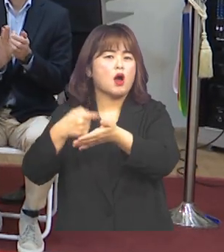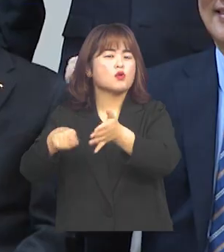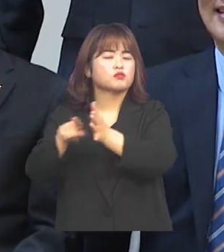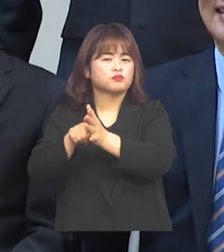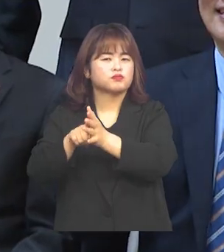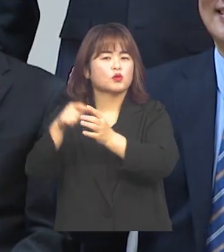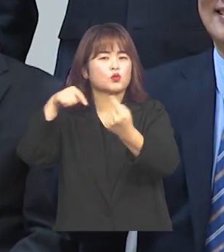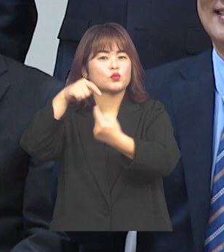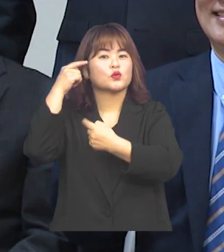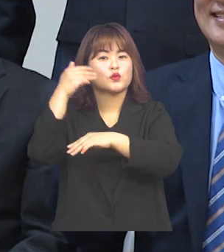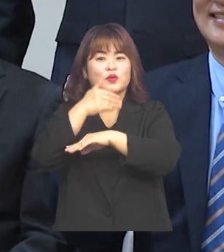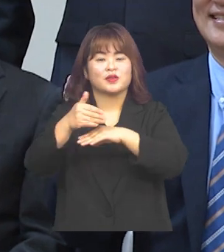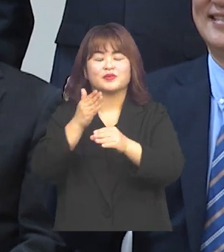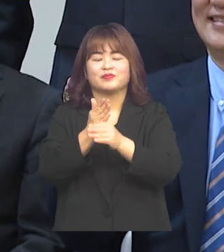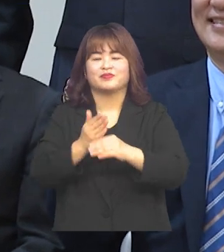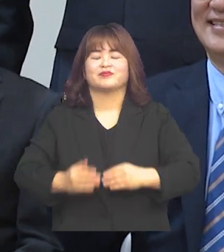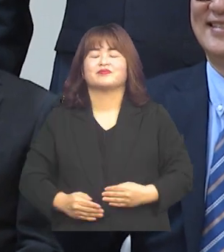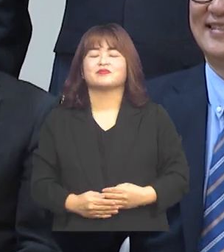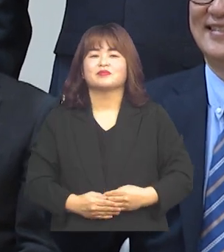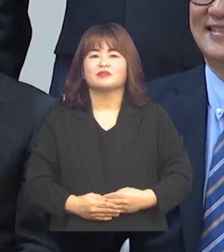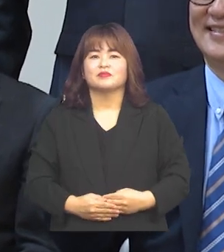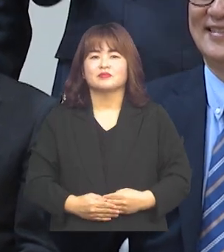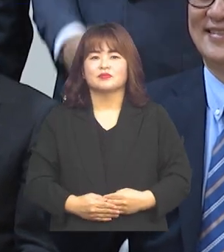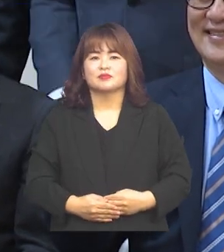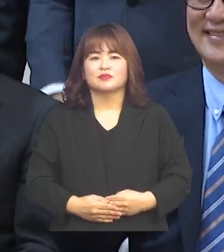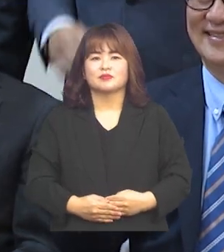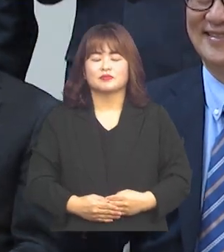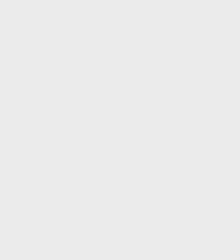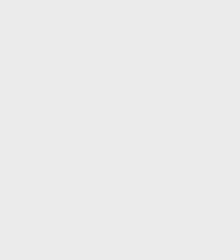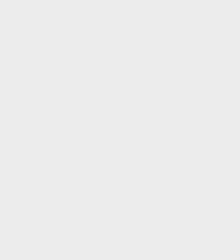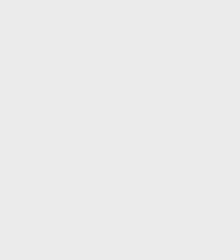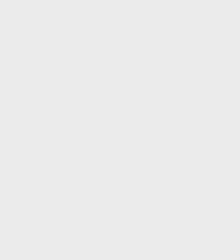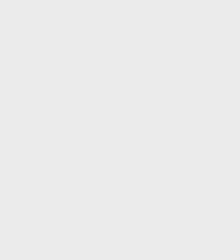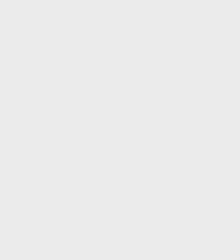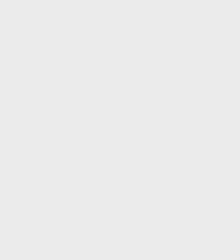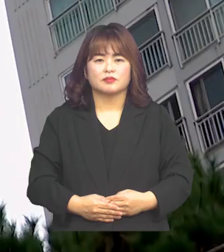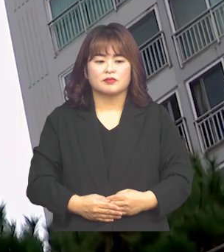강화하는 프로그램을 운영할 계획입니다.